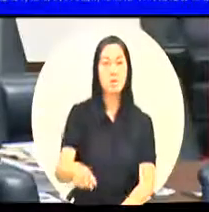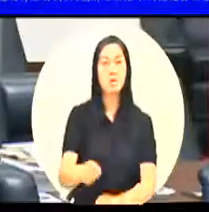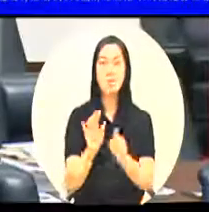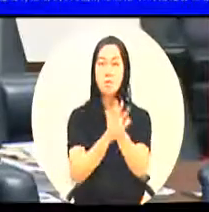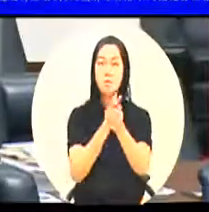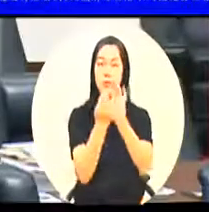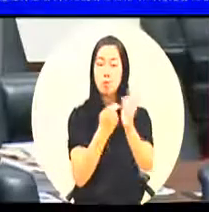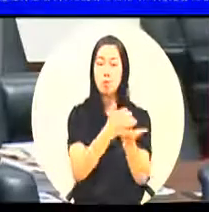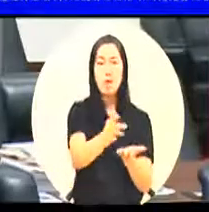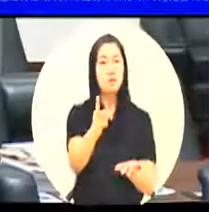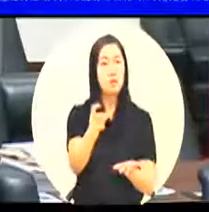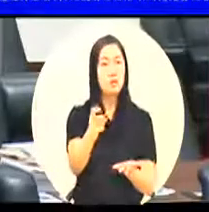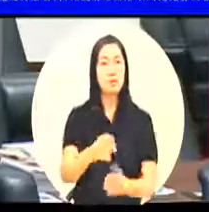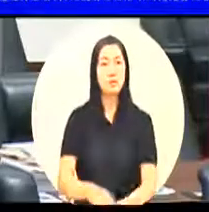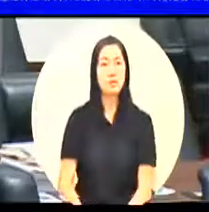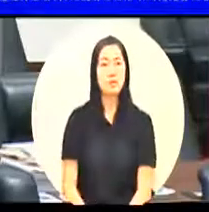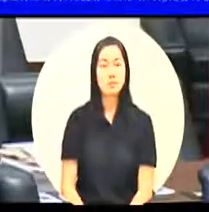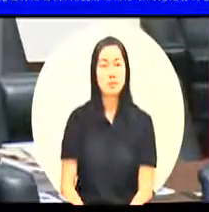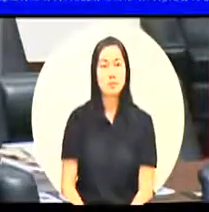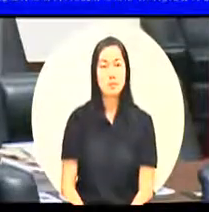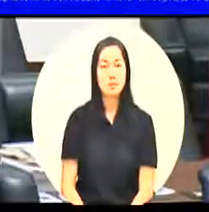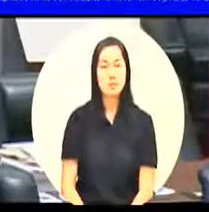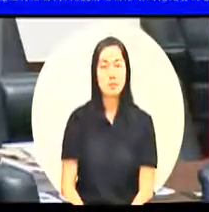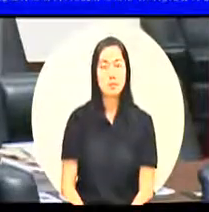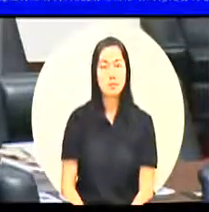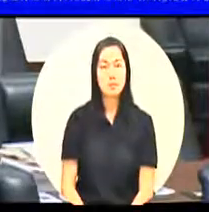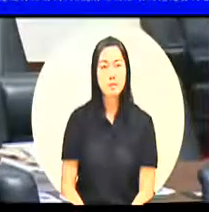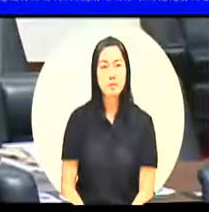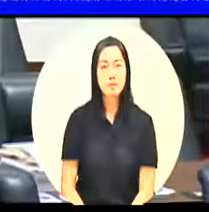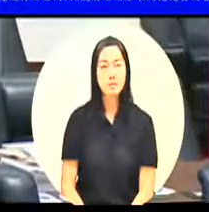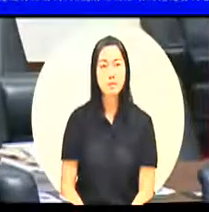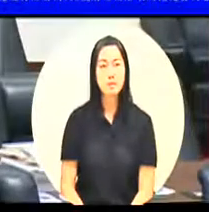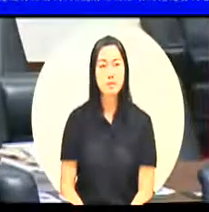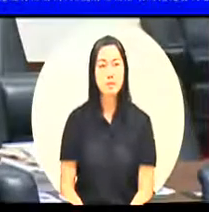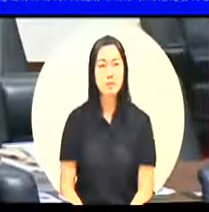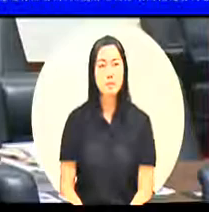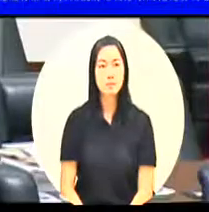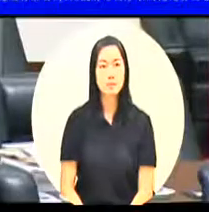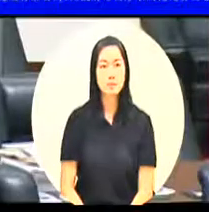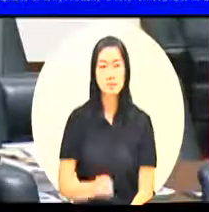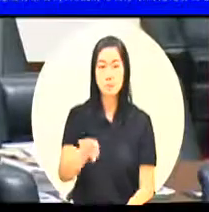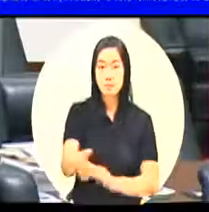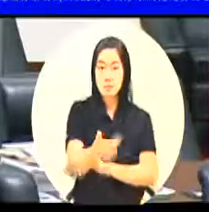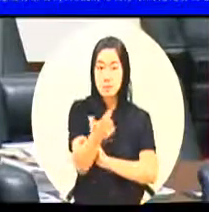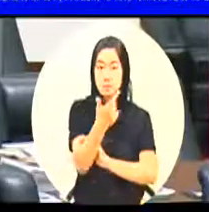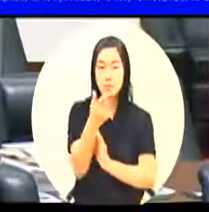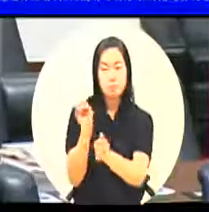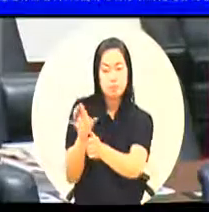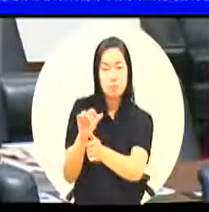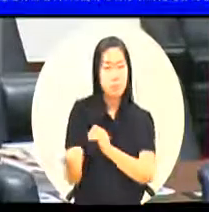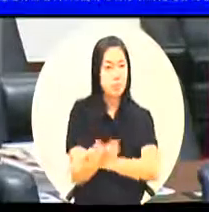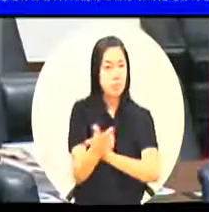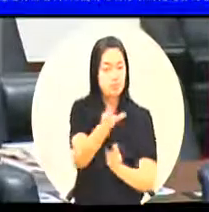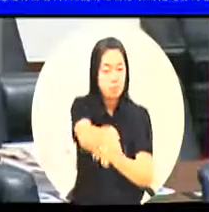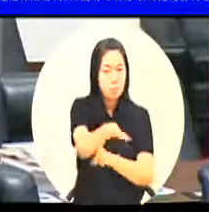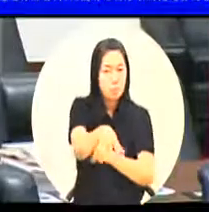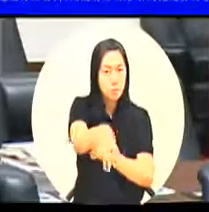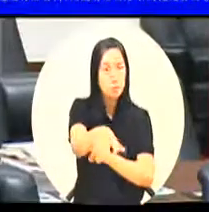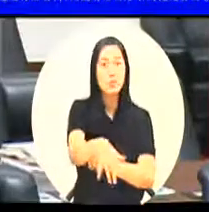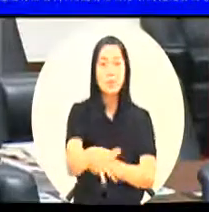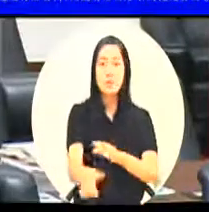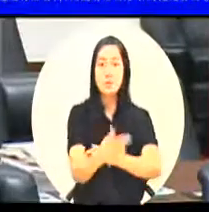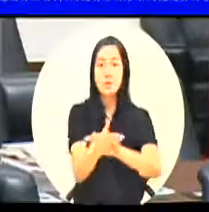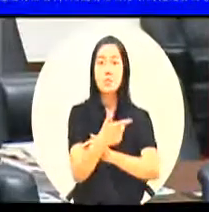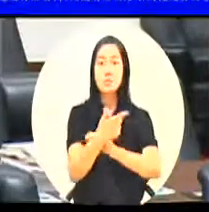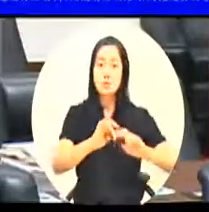长，介简单嘞，你看等下看路面个怎样哈？看下去，还要赶快开挖来救责改善。下